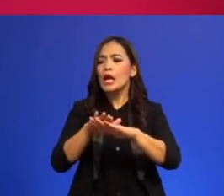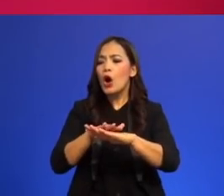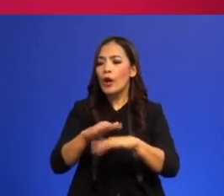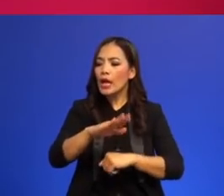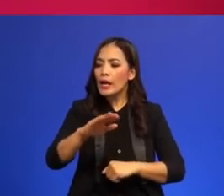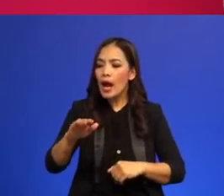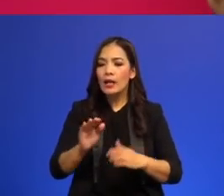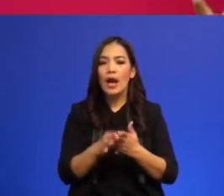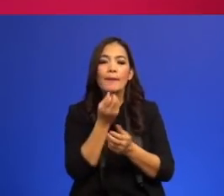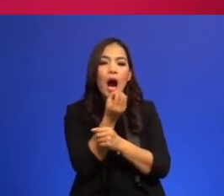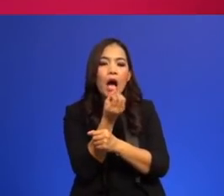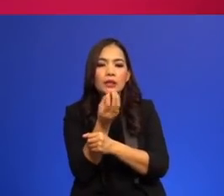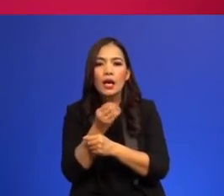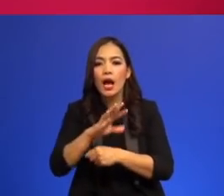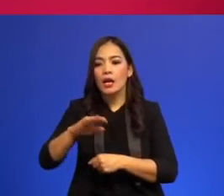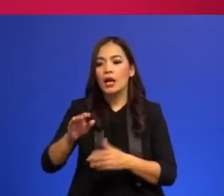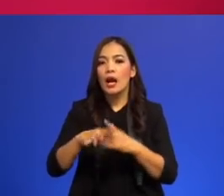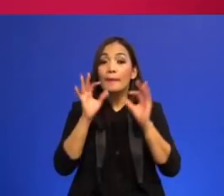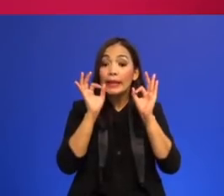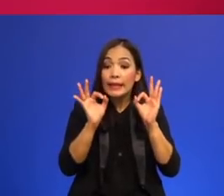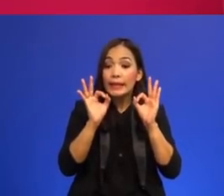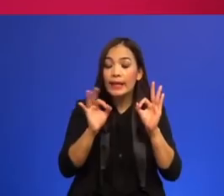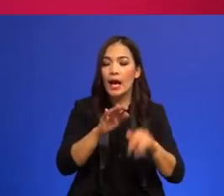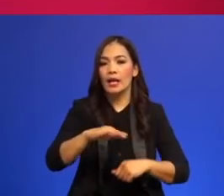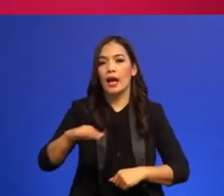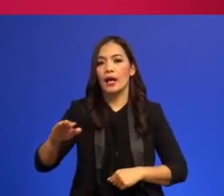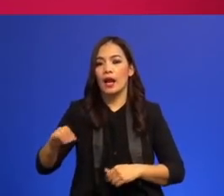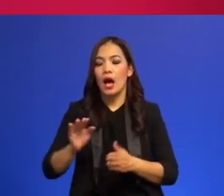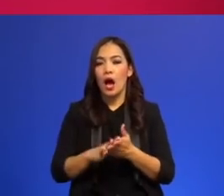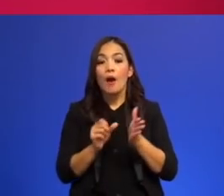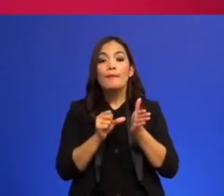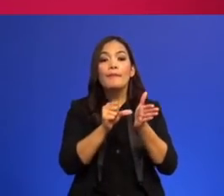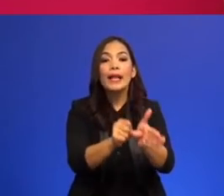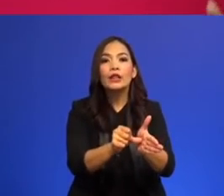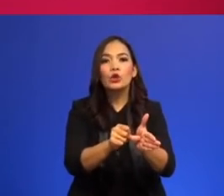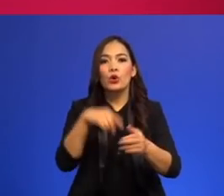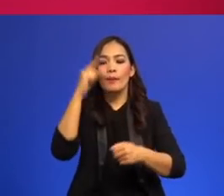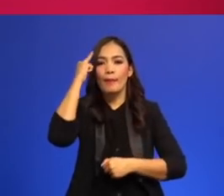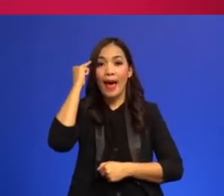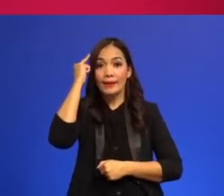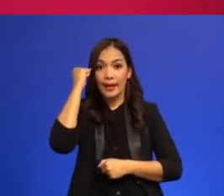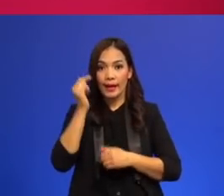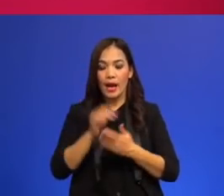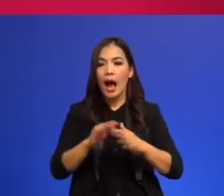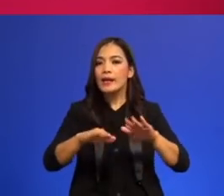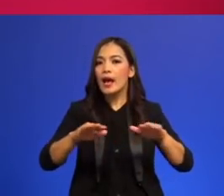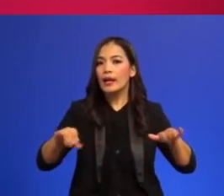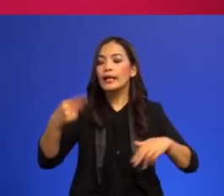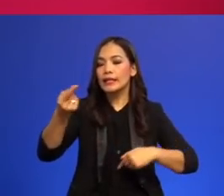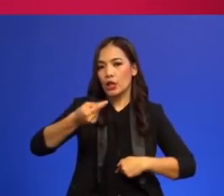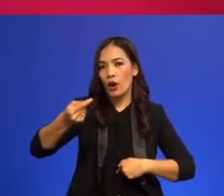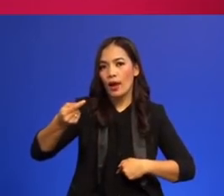anak-anak, mengajar anak-anak, mendidik anak-anak, membantu pelajaran anak-anak.